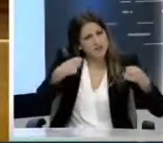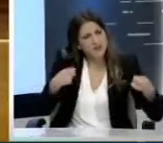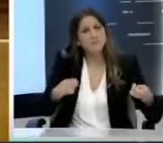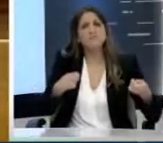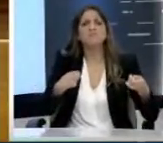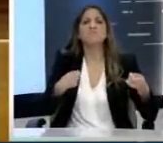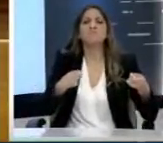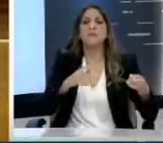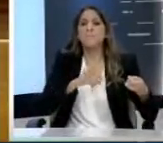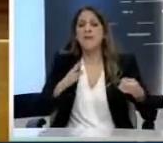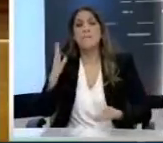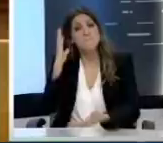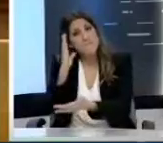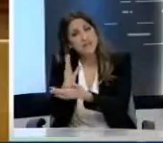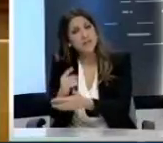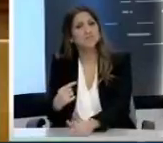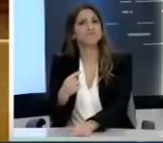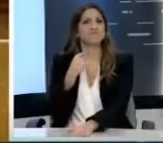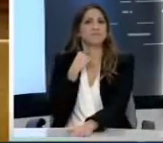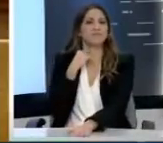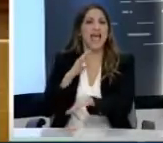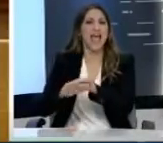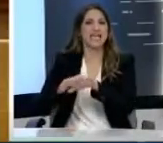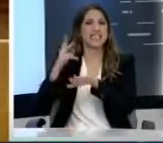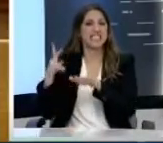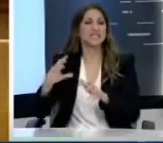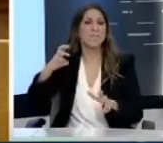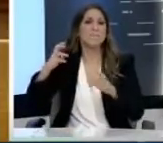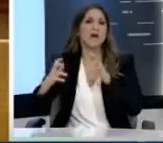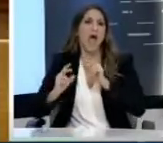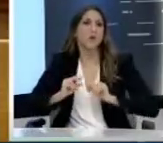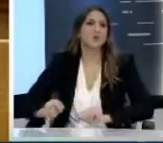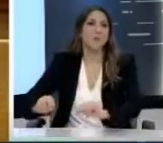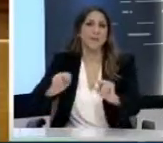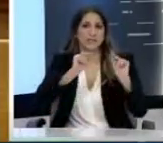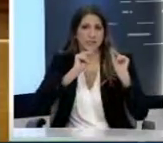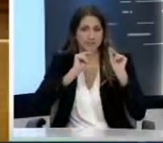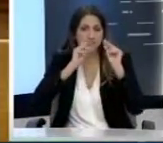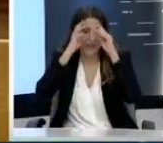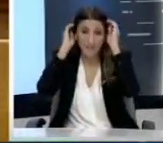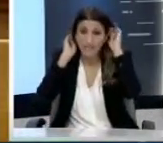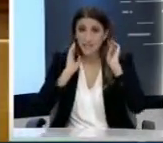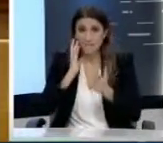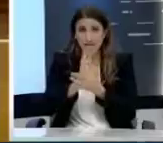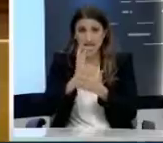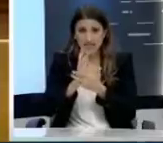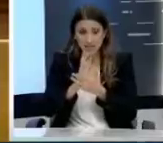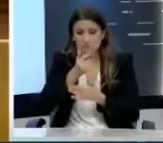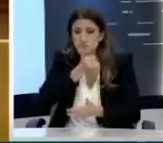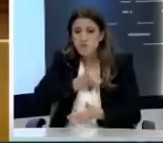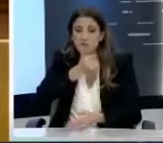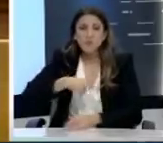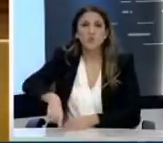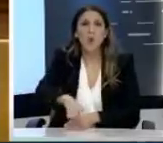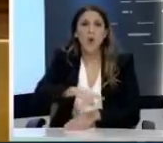και είναι, αλλά και τα μεσαίες τάξεις. Οι μεσαίες τάξεις χτυπιούνται παντού